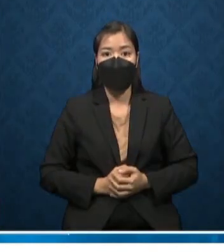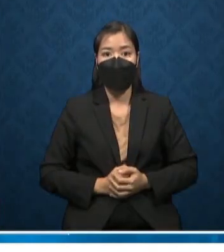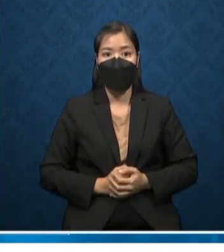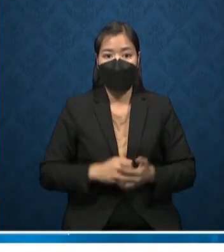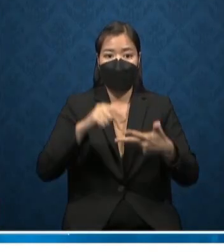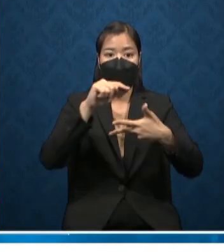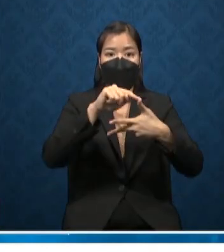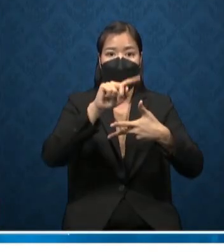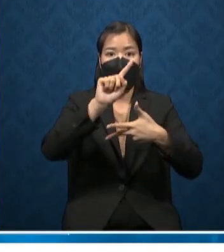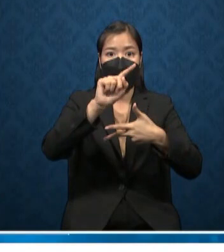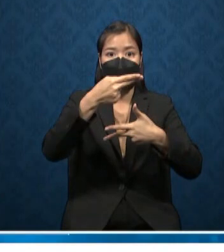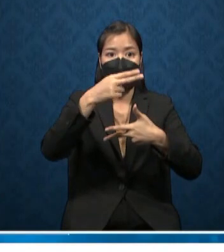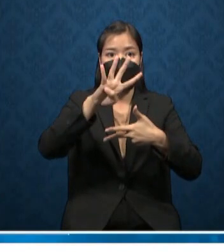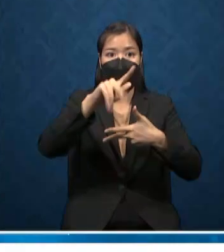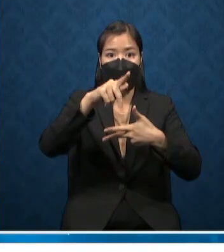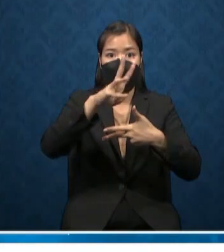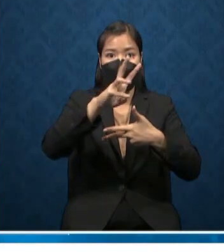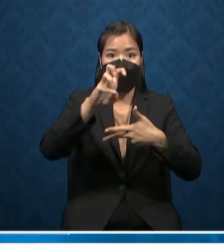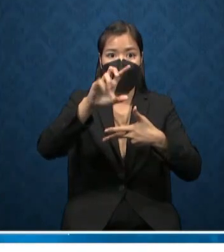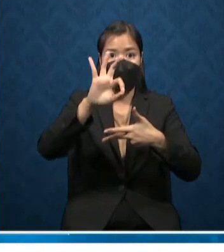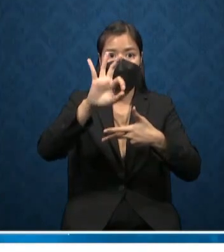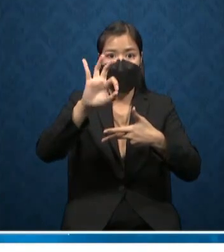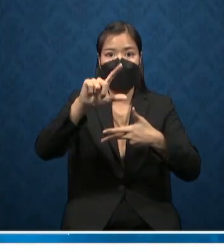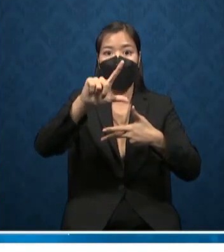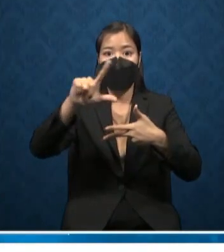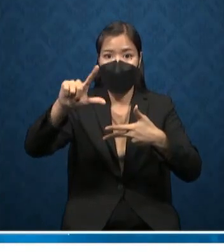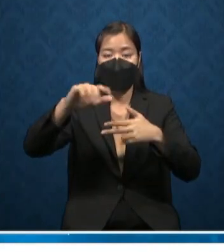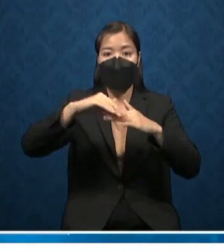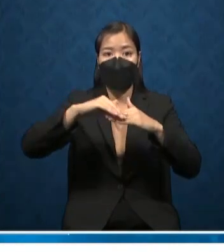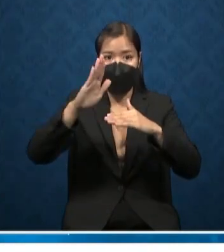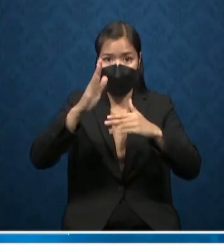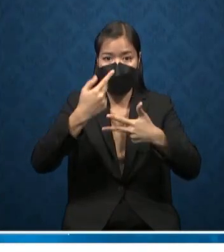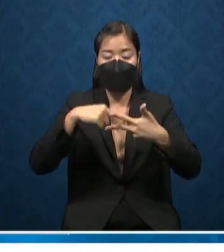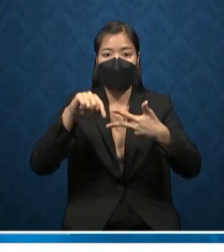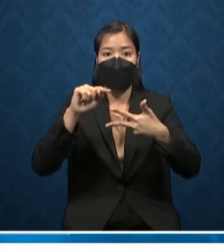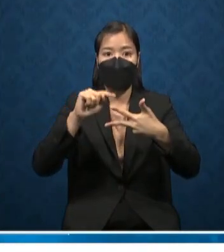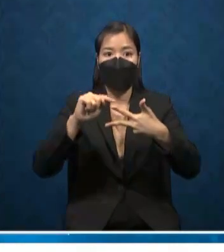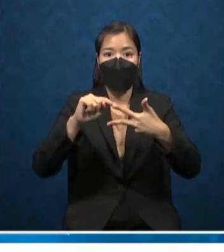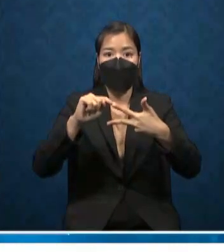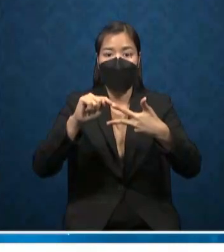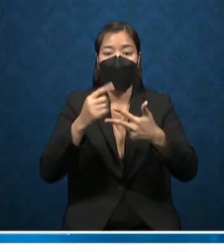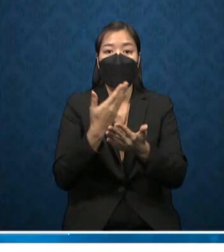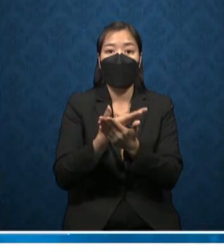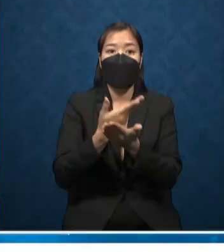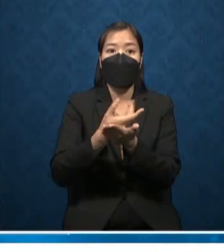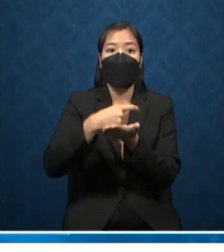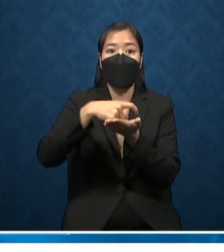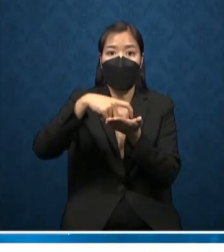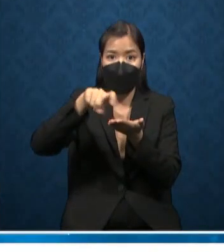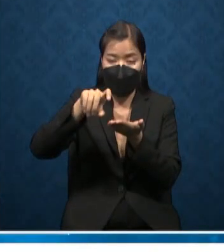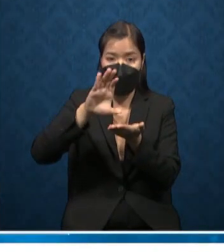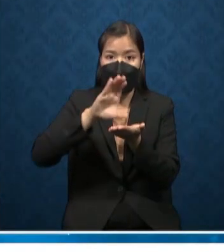งเงิน 14,699 ล้านบาทเศษนะครับรายการที่2เป็นการโอนงบประมาณรายจ่